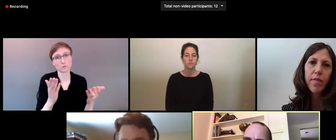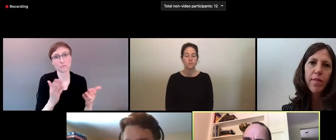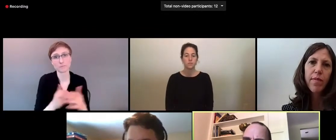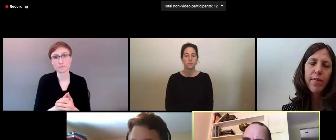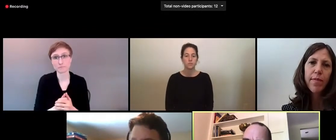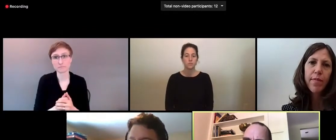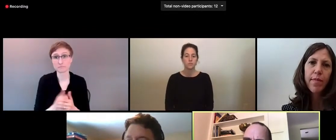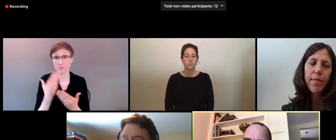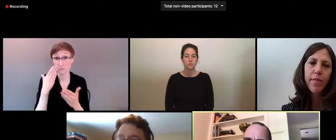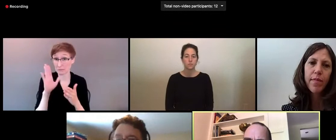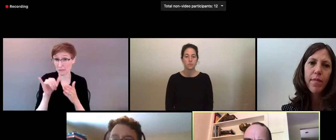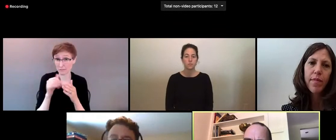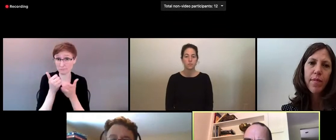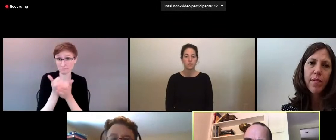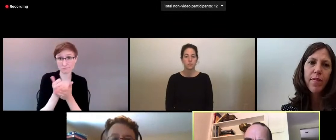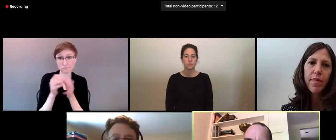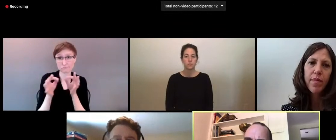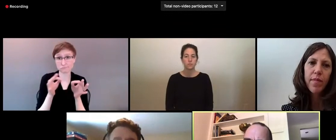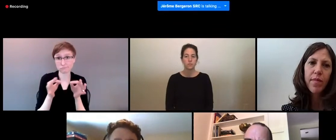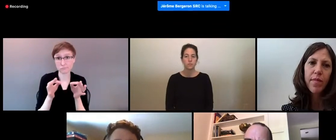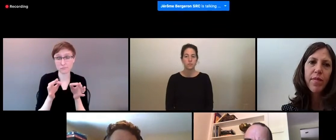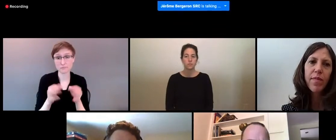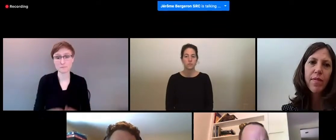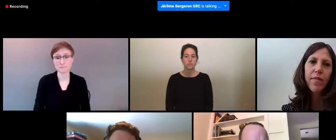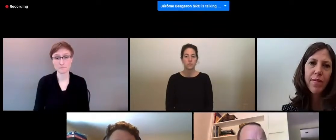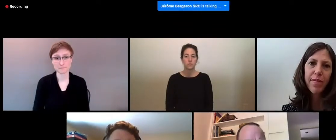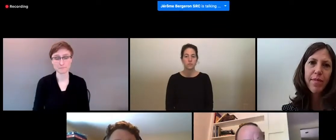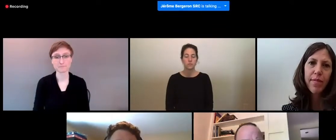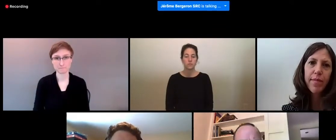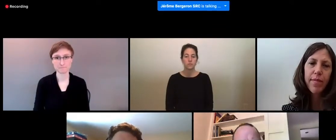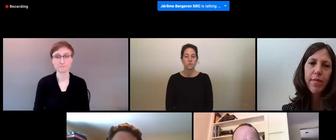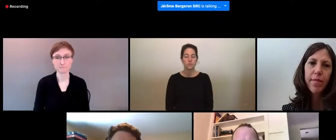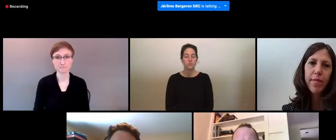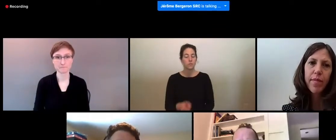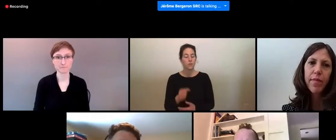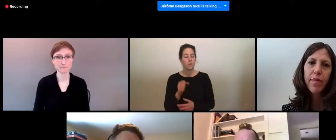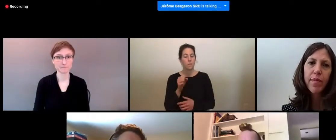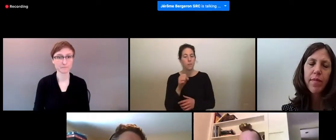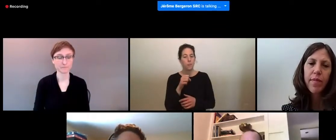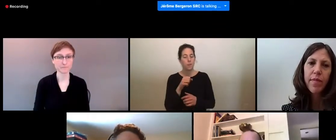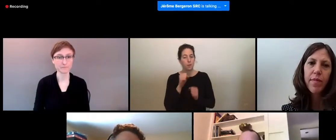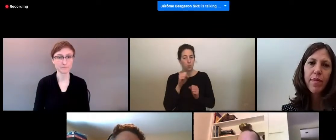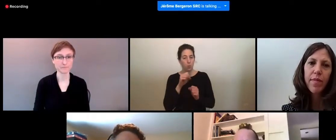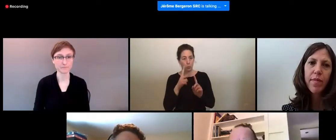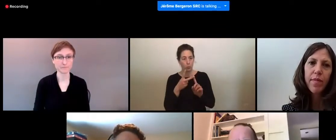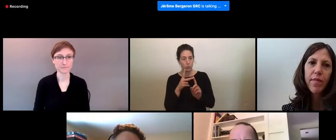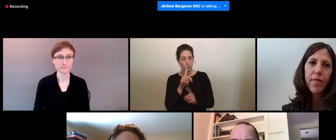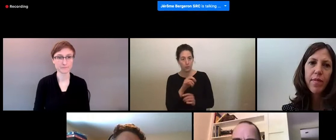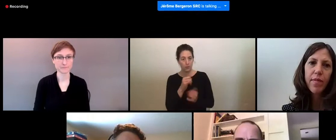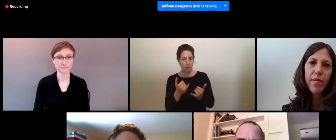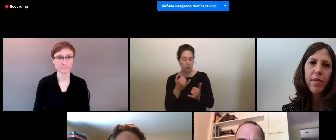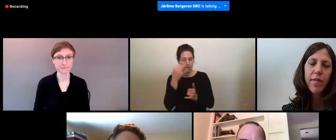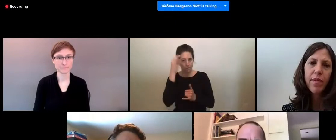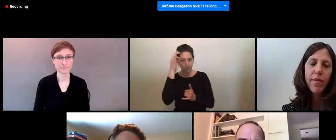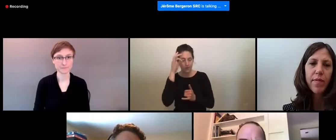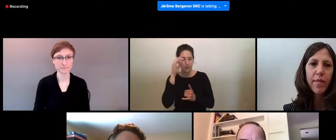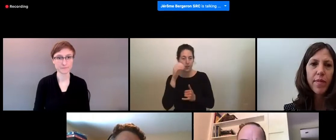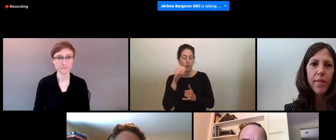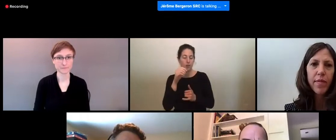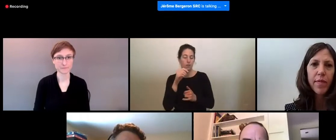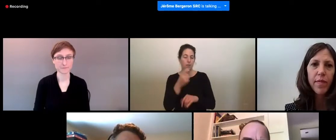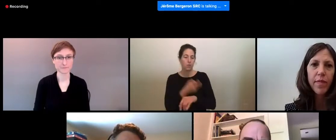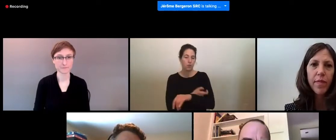helps explaining. Oui, c'est parfait. Si je peux reposer une deuxième question maintenant en français à Mme